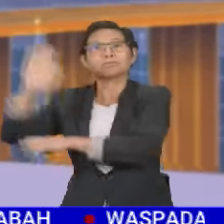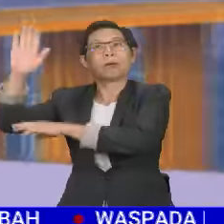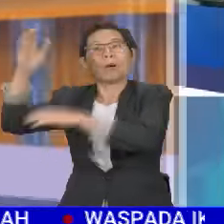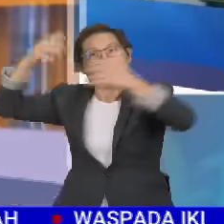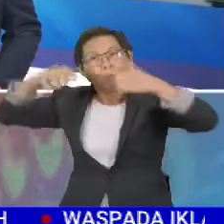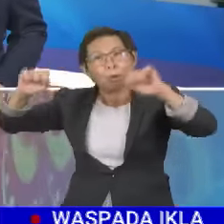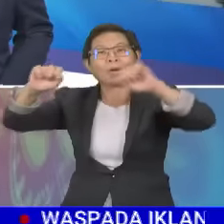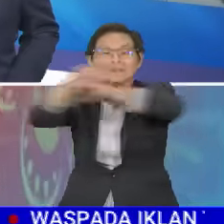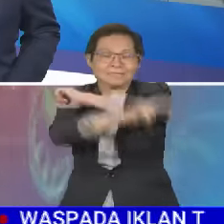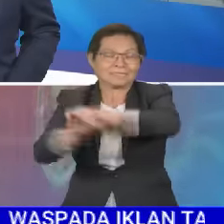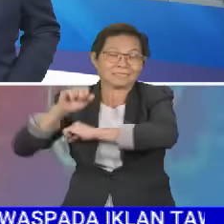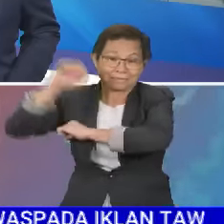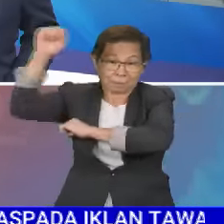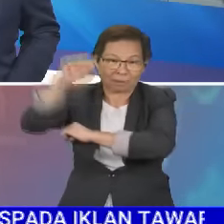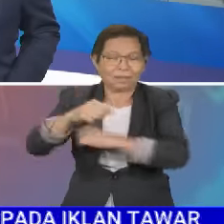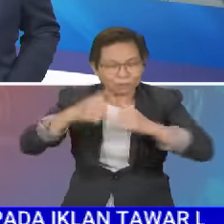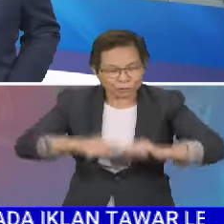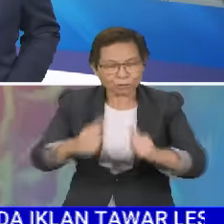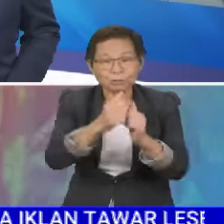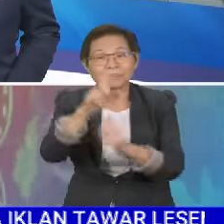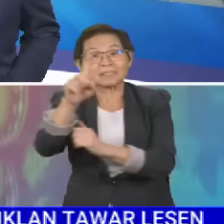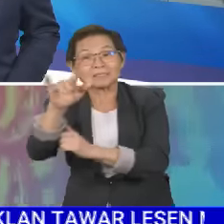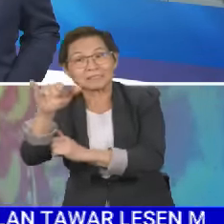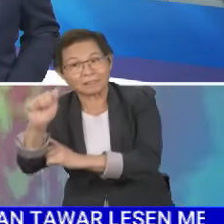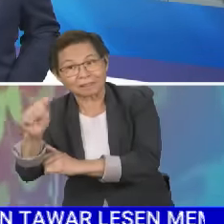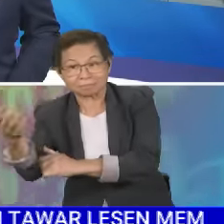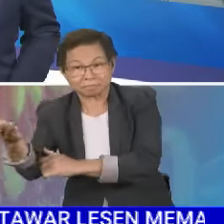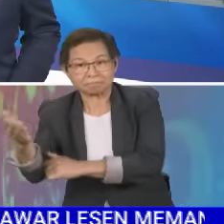dipertua negeri Saba Terus Bersama Dia